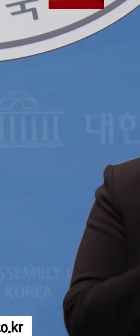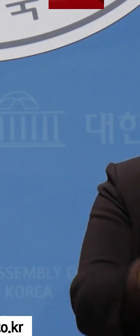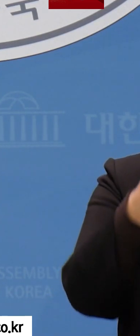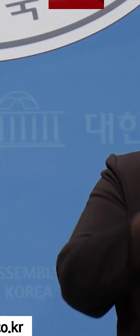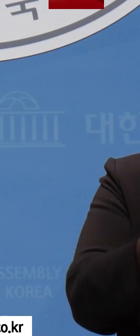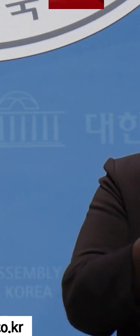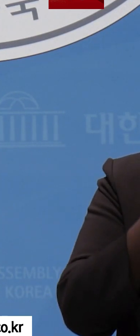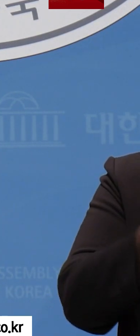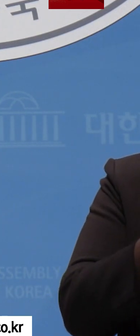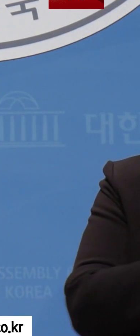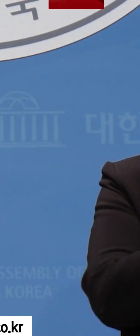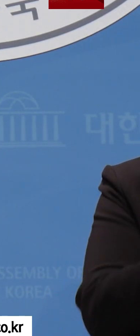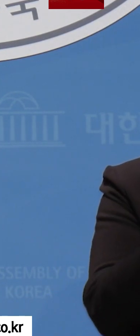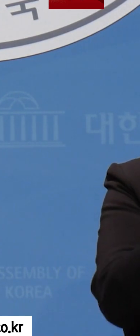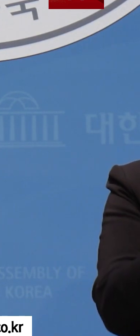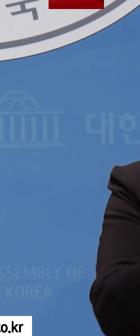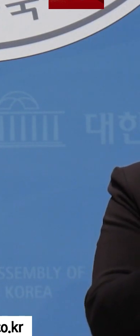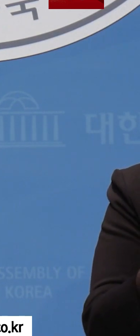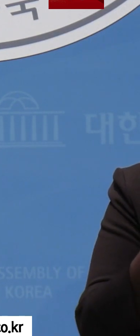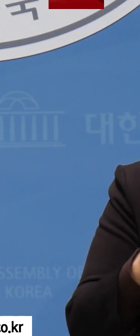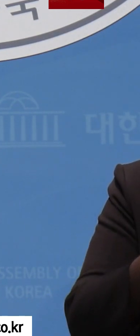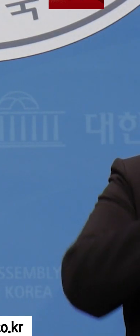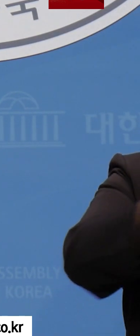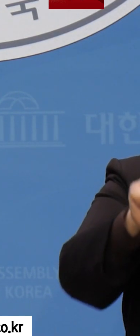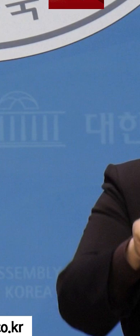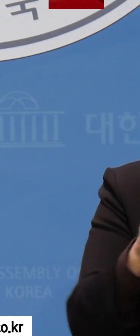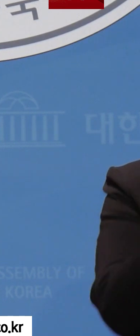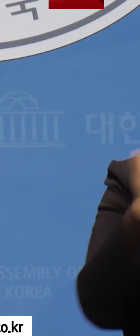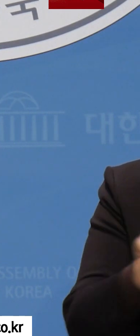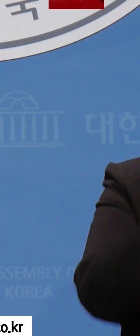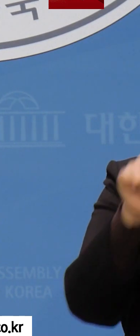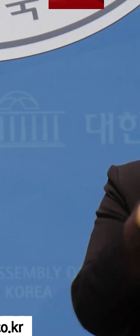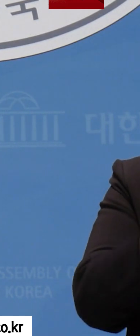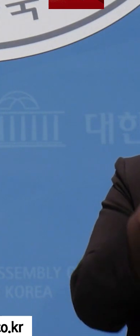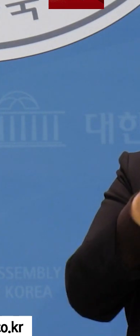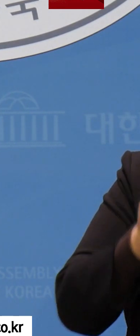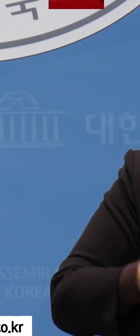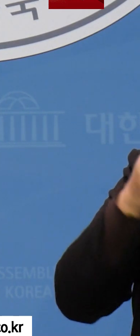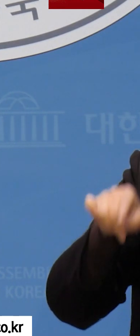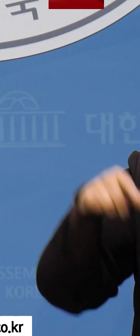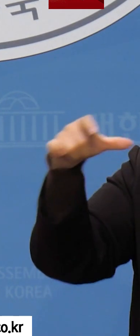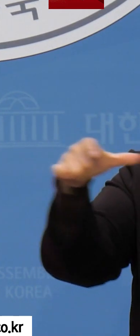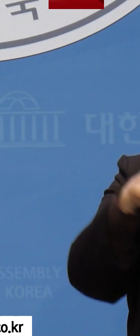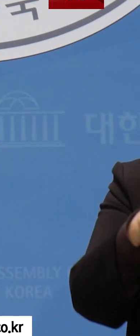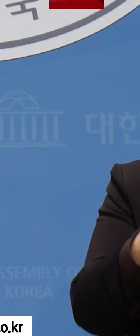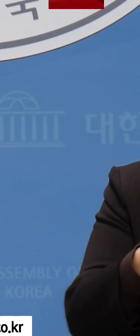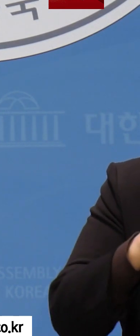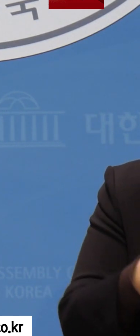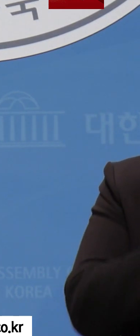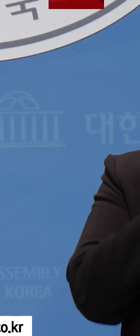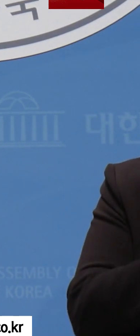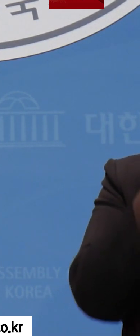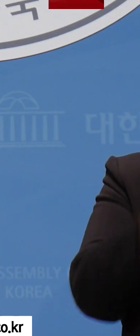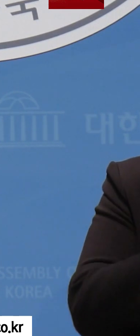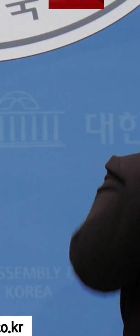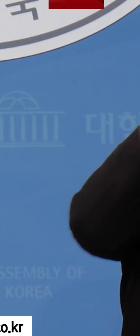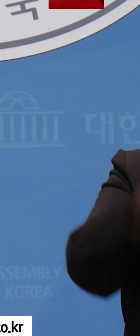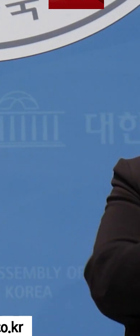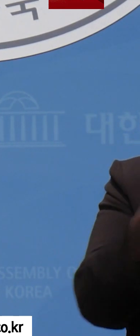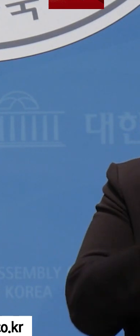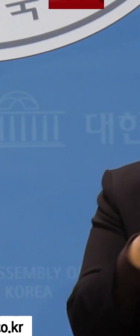발의한 비수도권 인구 50만 이상의 도시에 대한 국가 지원사업 예타 면제를